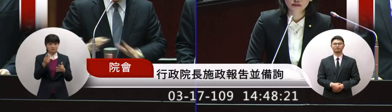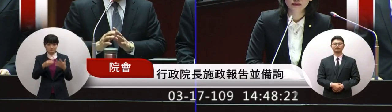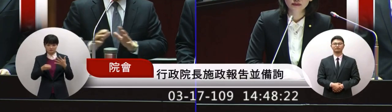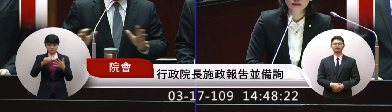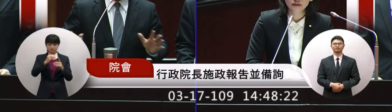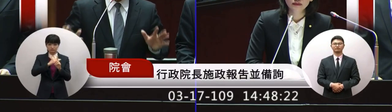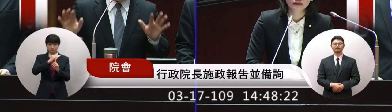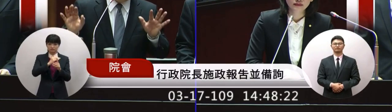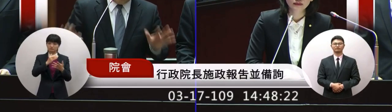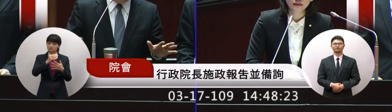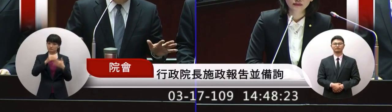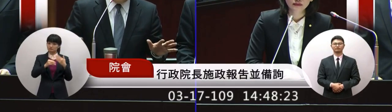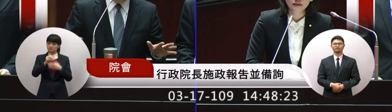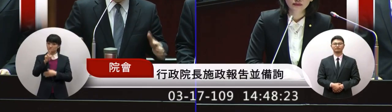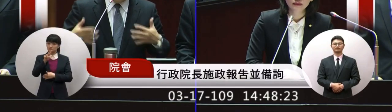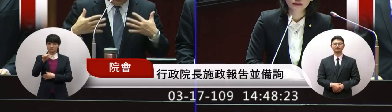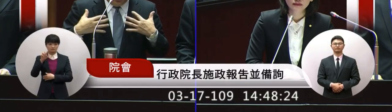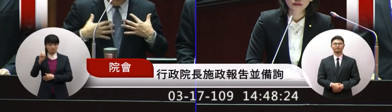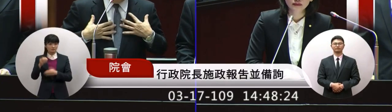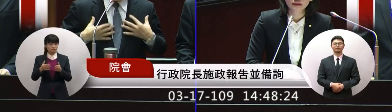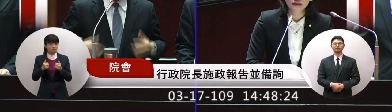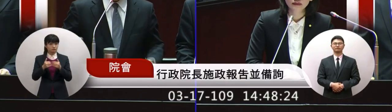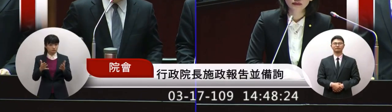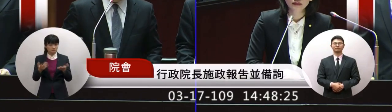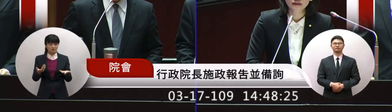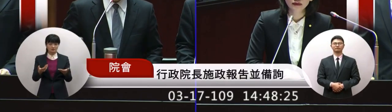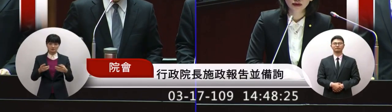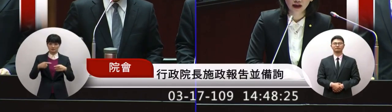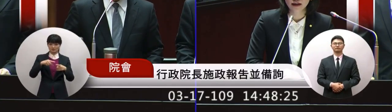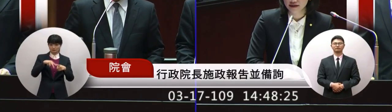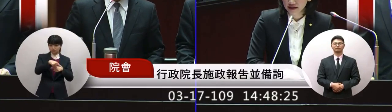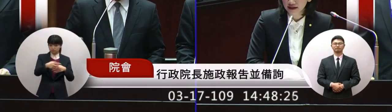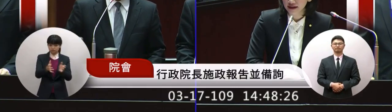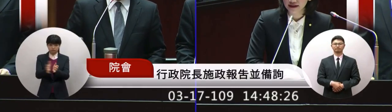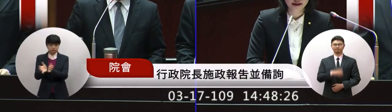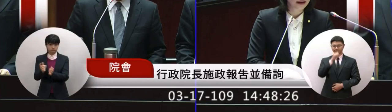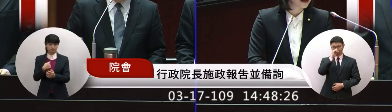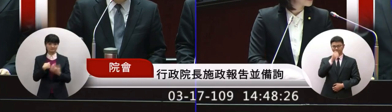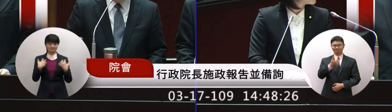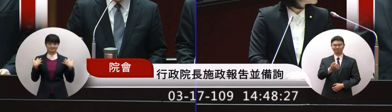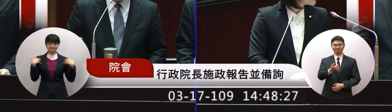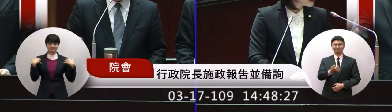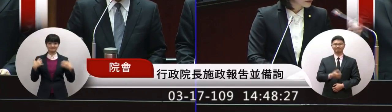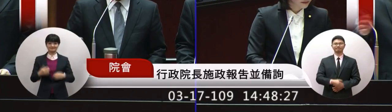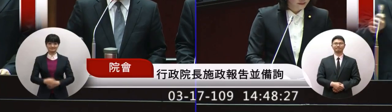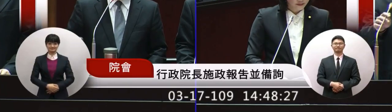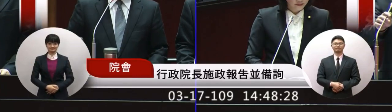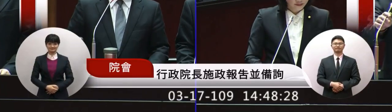2.0，有很多是要跨部会，就由我来主持。 好，谢谢。